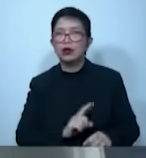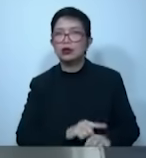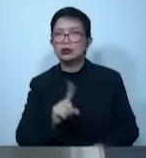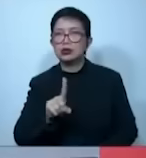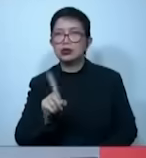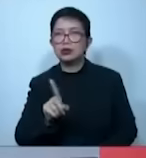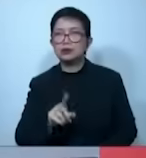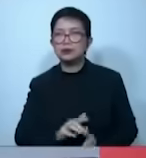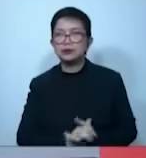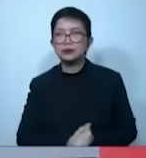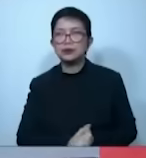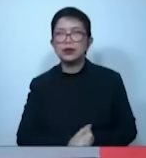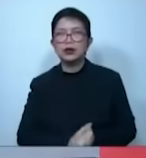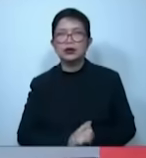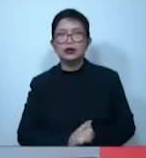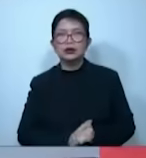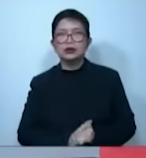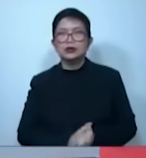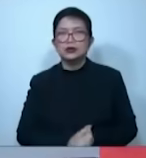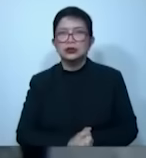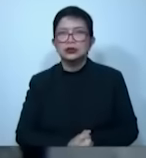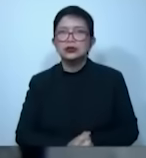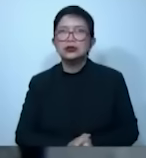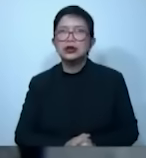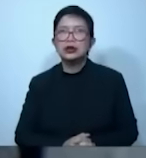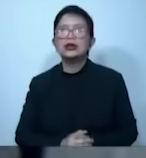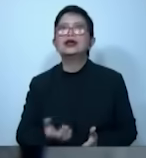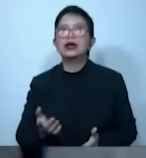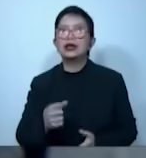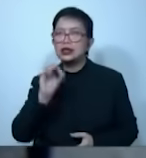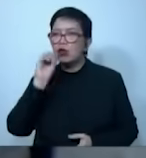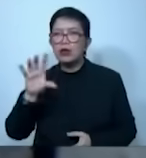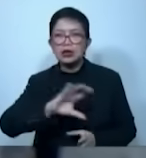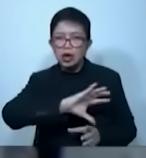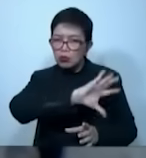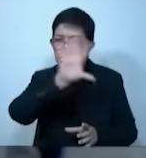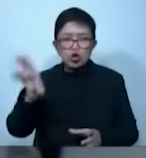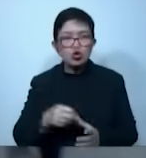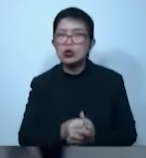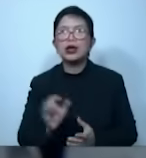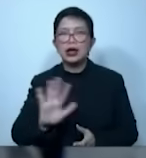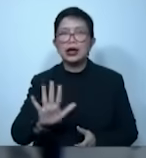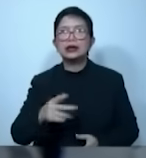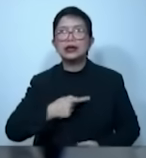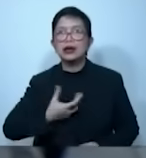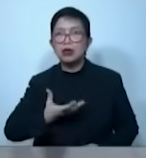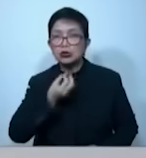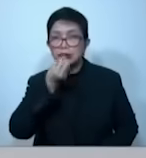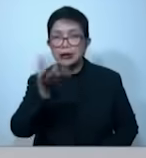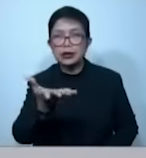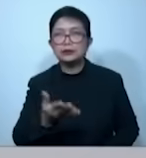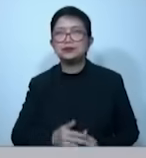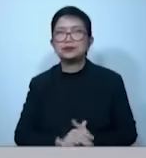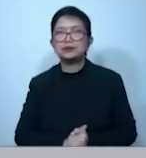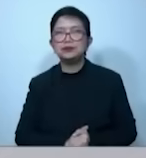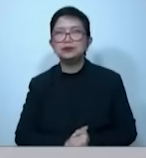1 menit Bapak I jawabannya kurang komprehensif karena masalahnya lebih kompleks dari itu Pak Ganjar tapi izinkah saya sampaikan untuk seperti